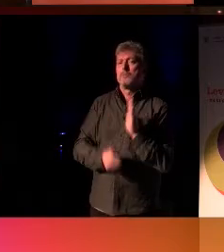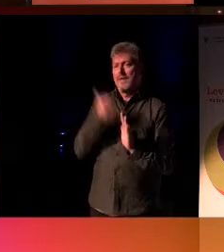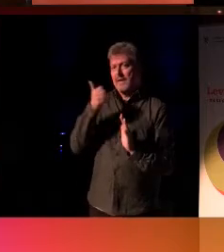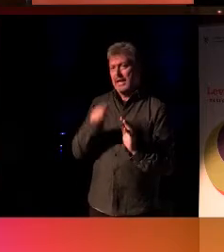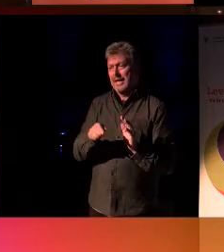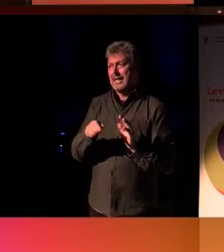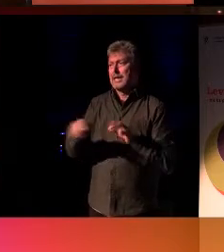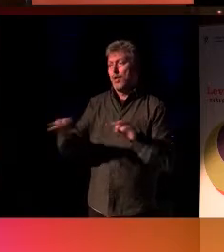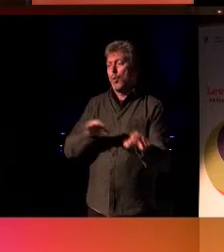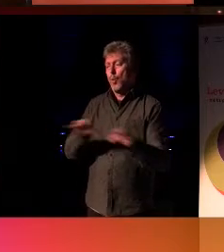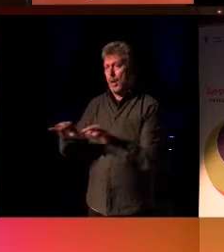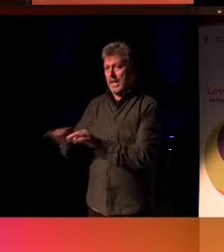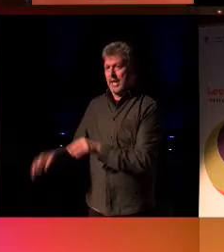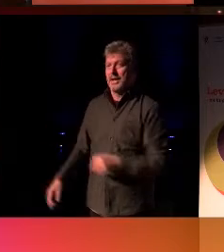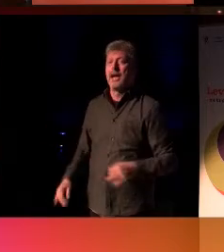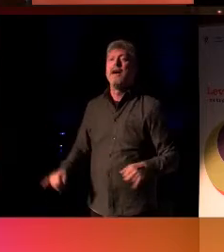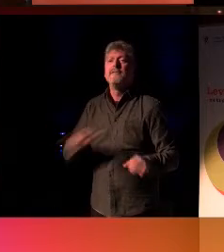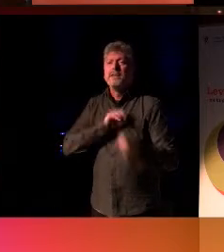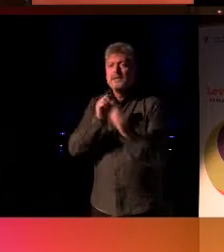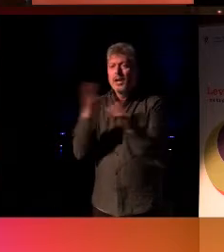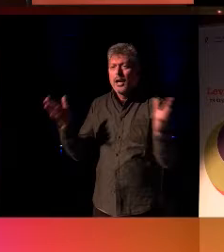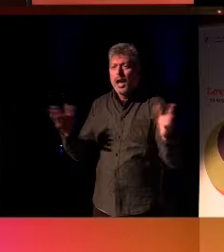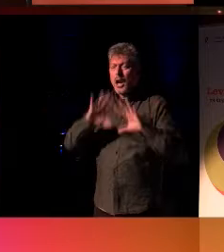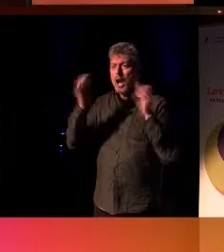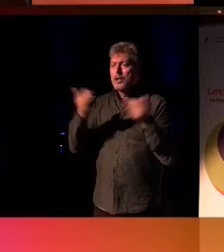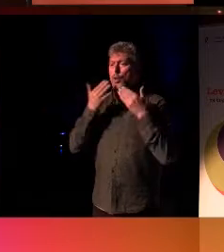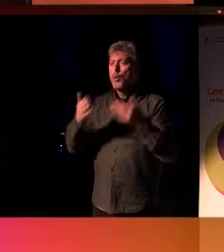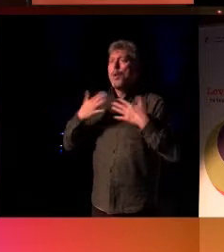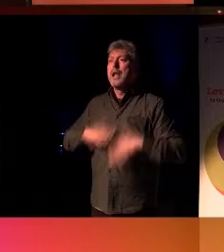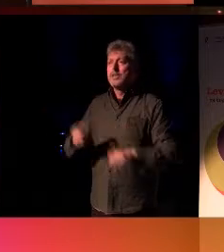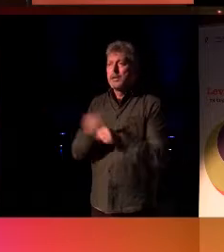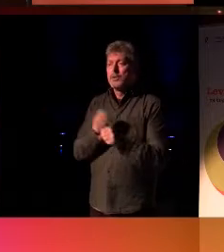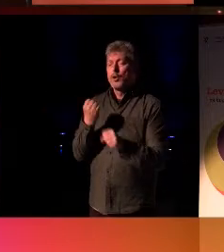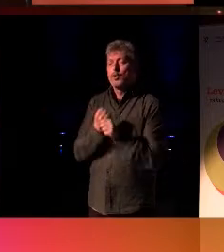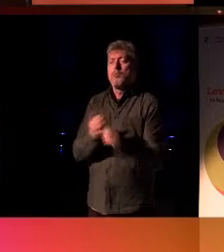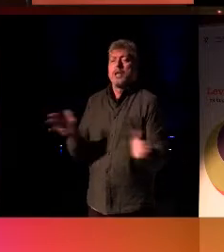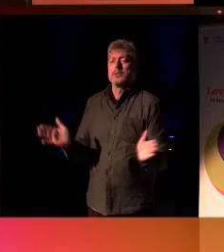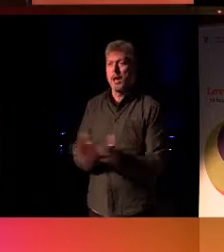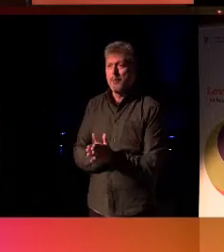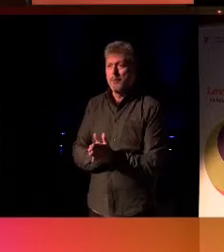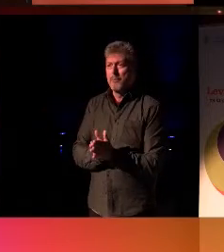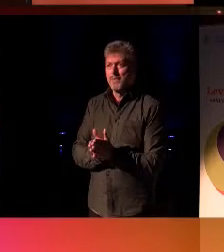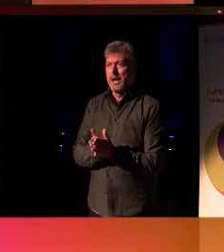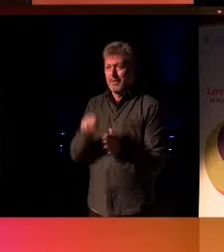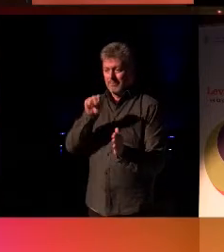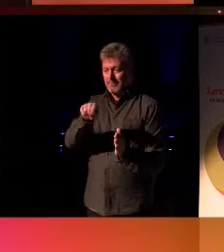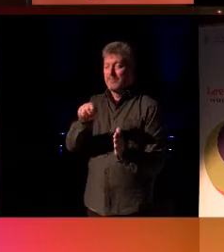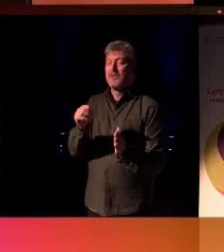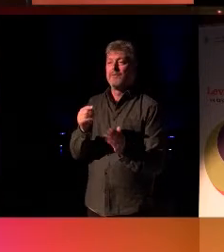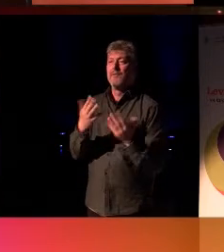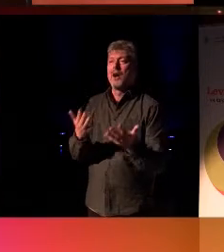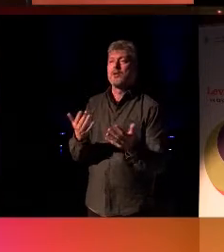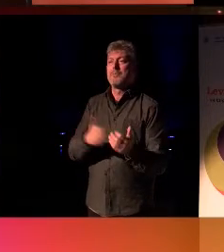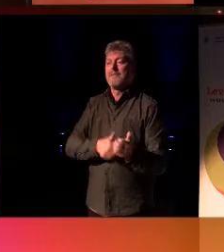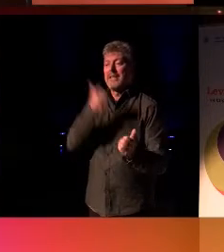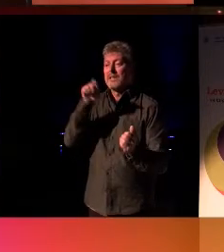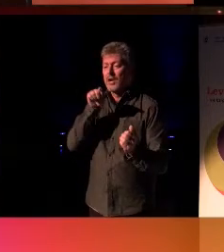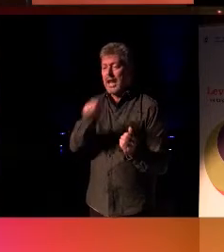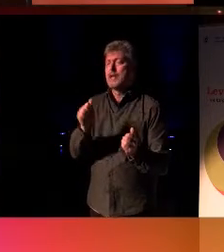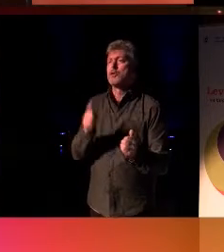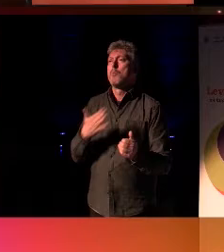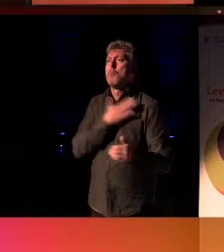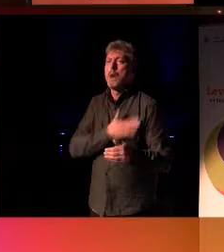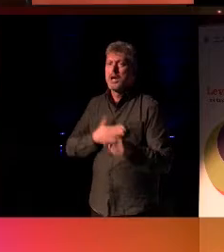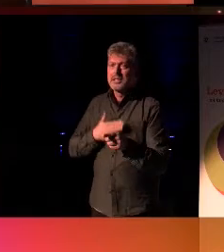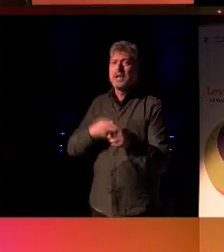å koordinere. Hvis vi klarer å få alle de gode helsearbeiderne til å jobbe sammen om hva som er viktig for deg som pasient, så